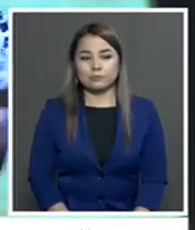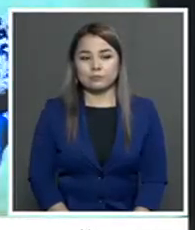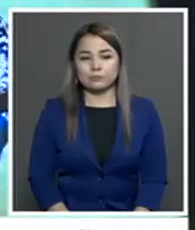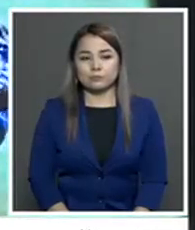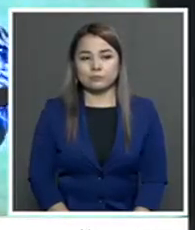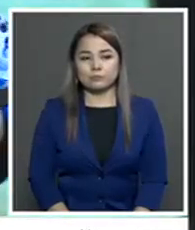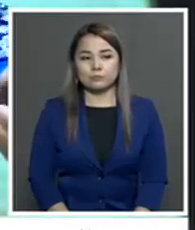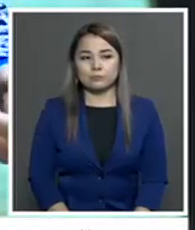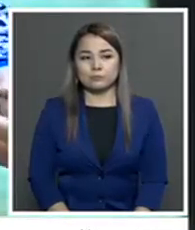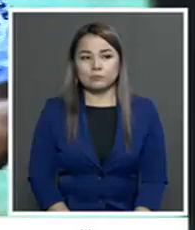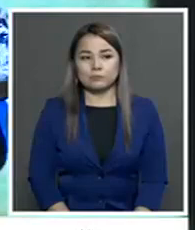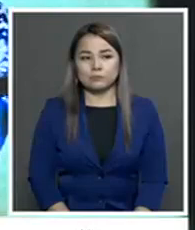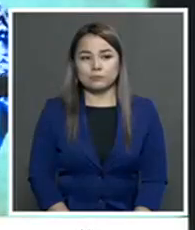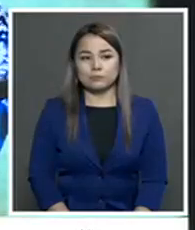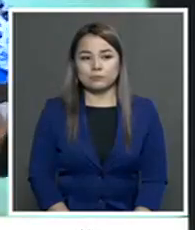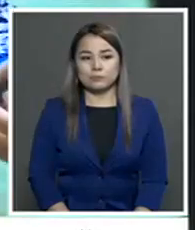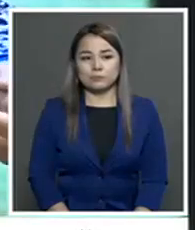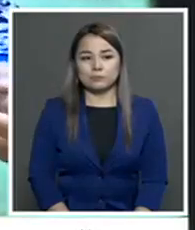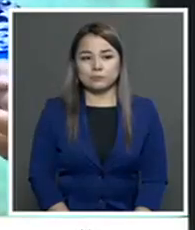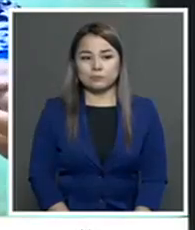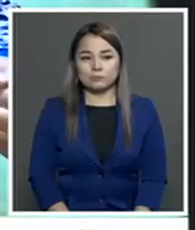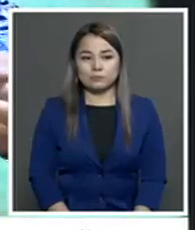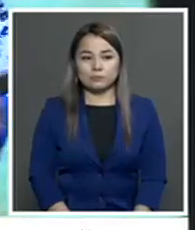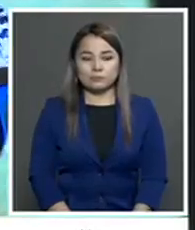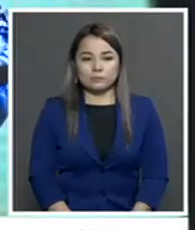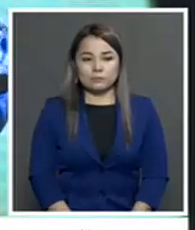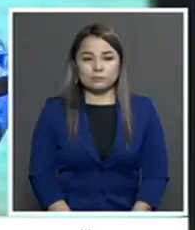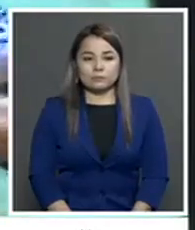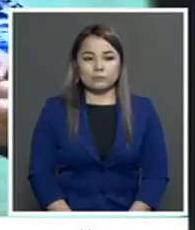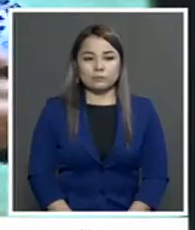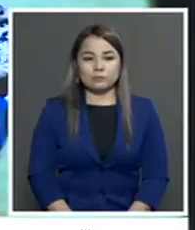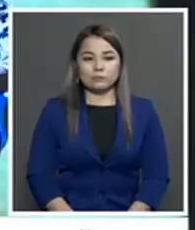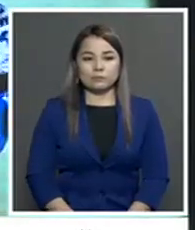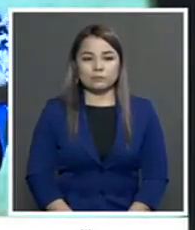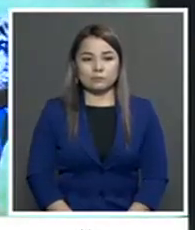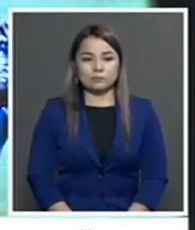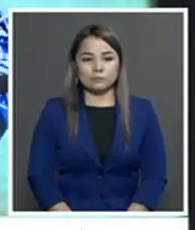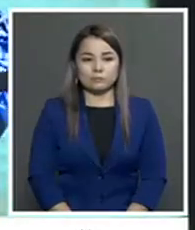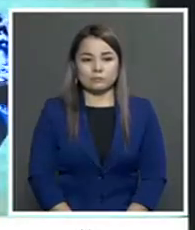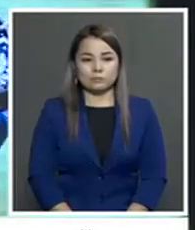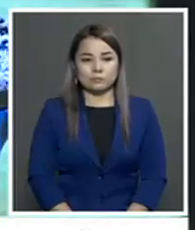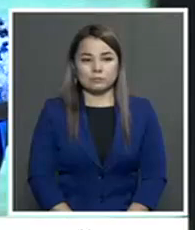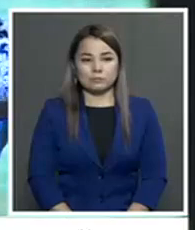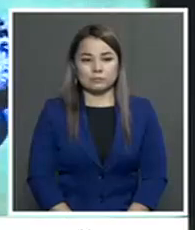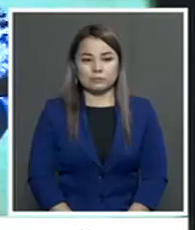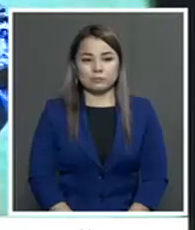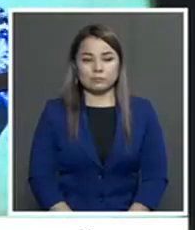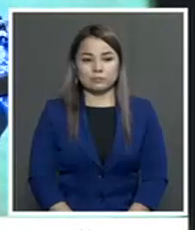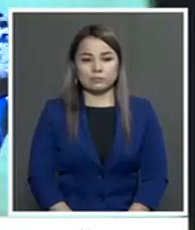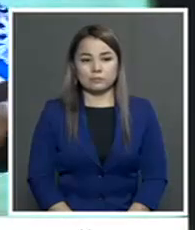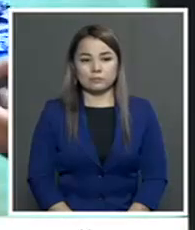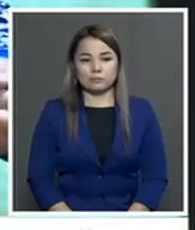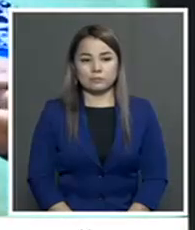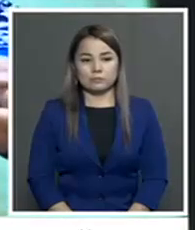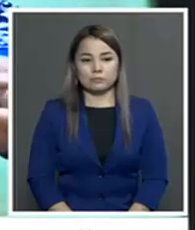мыңбір алғыс, жарсымыз, жарсымыз, жақсылықты жеткізетін. Әйтпесе басшыларда бар ғой қазір,